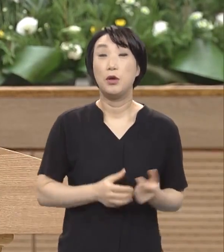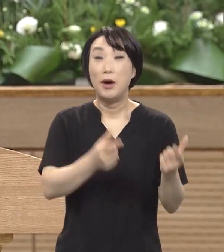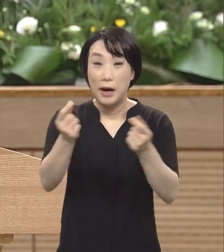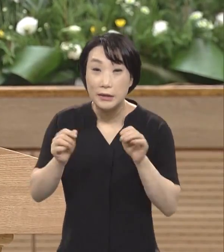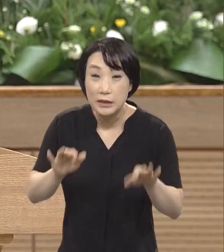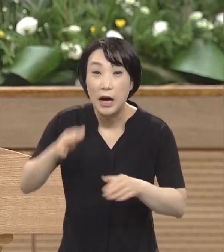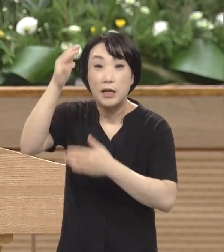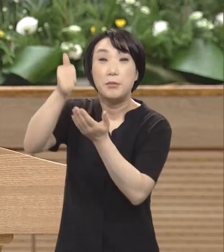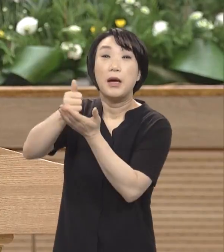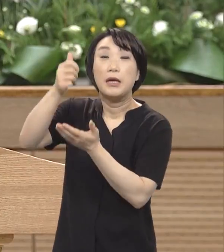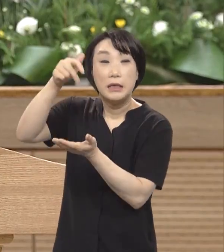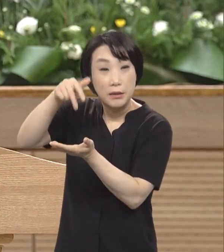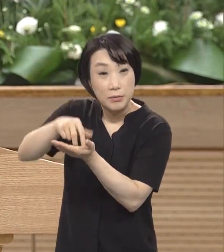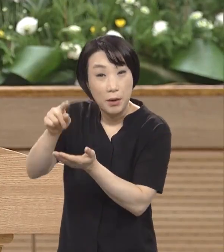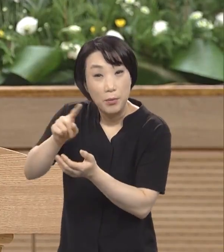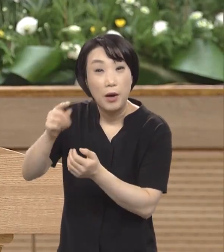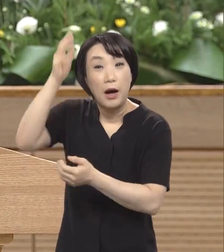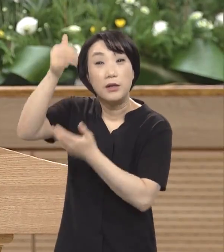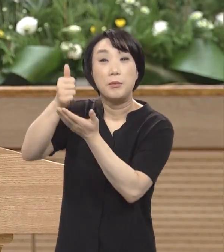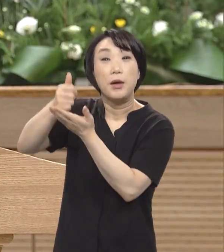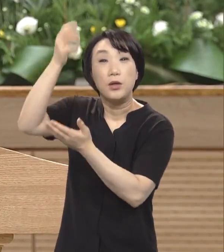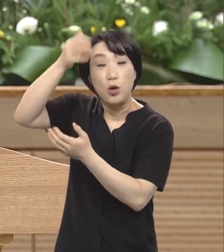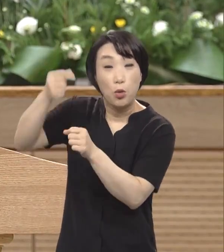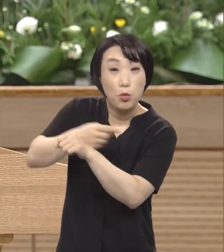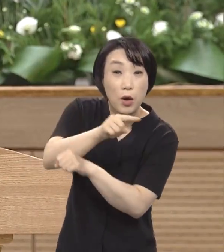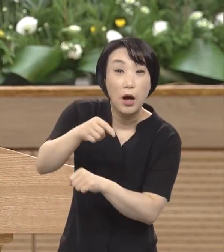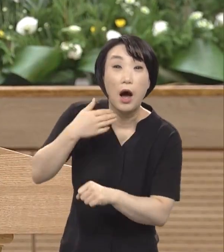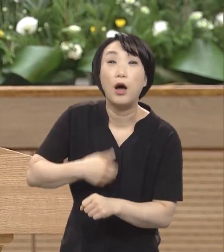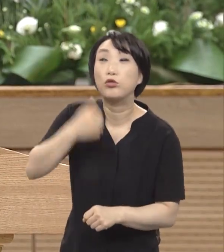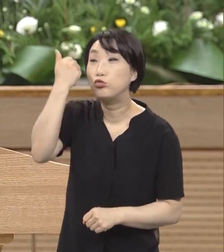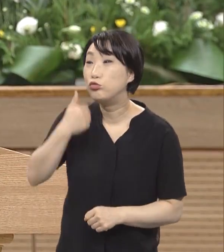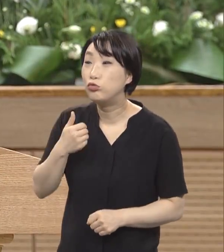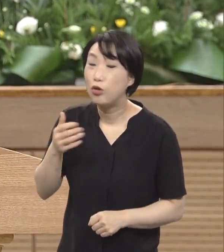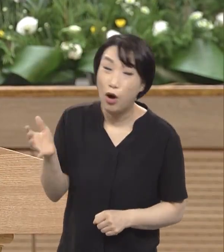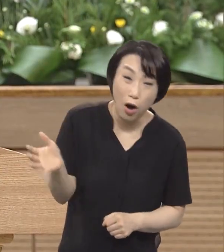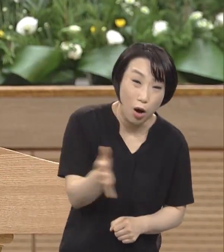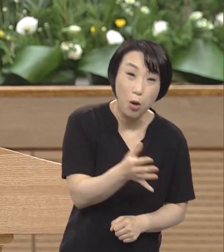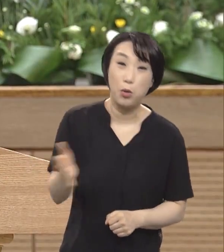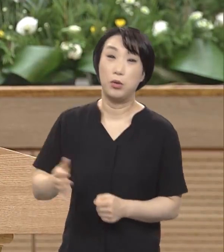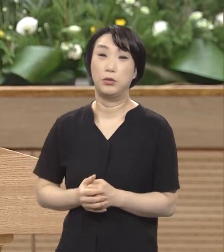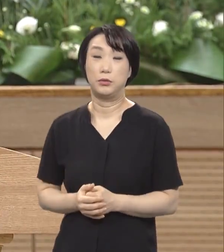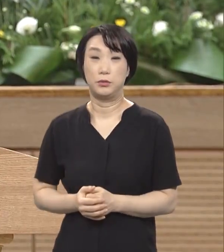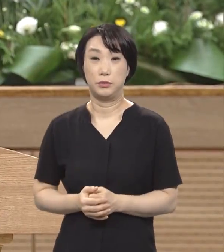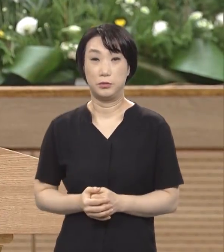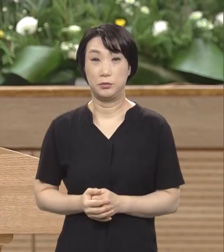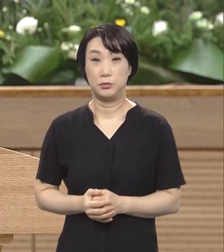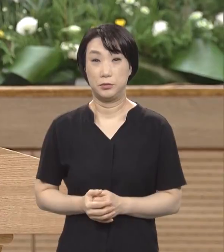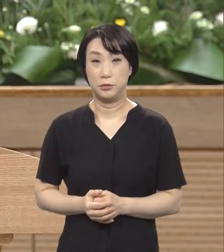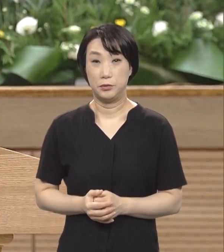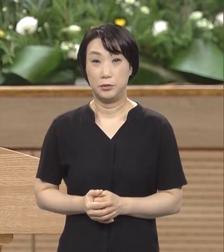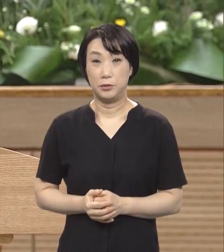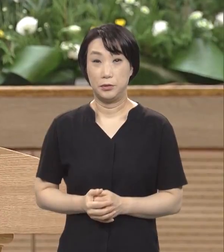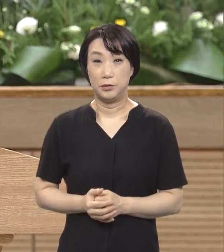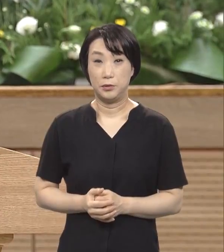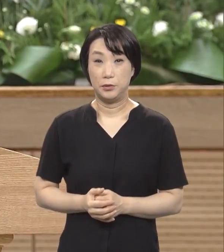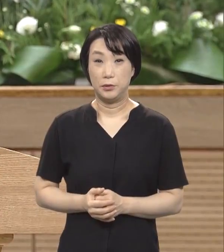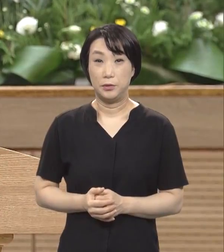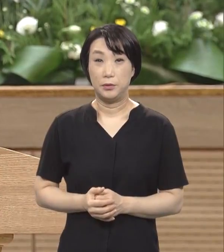이와 같이 하나님의 사정도 하나님의 영유에는 아무도 알지 못하느니라.